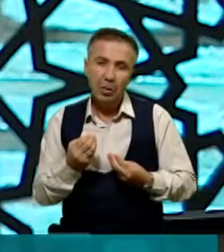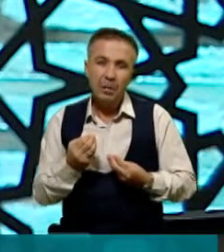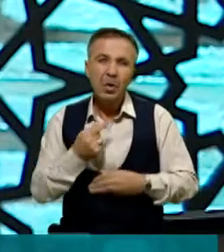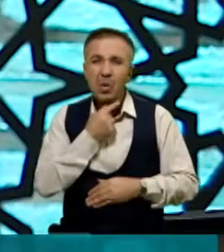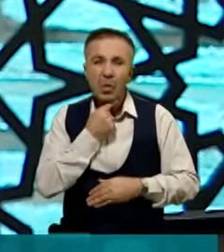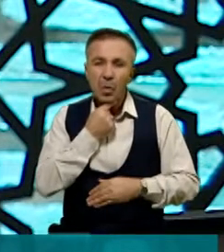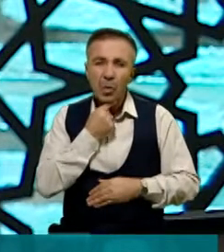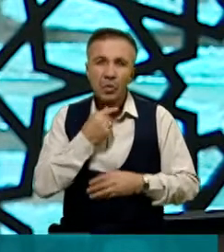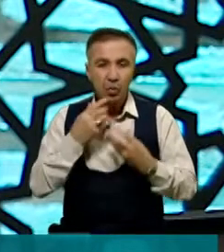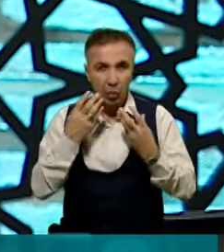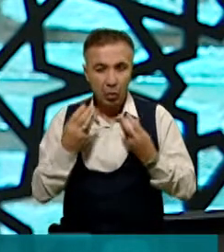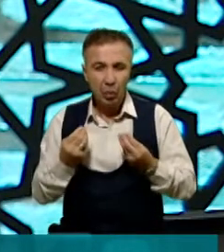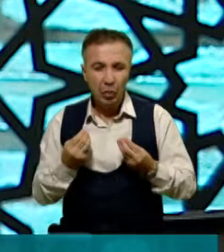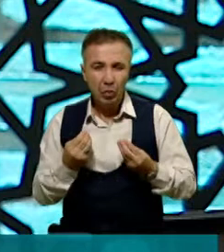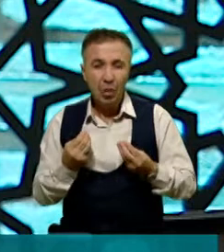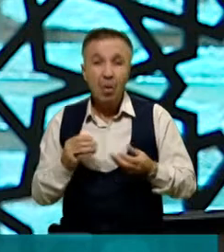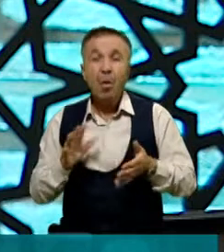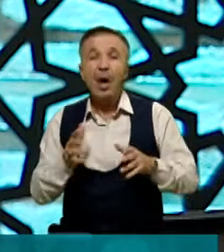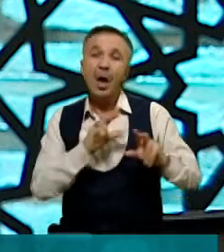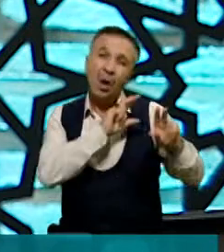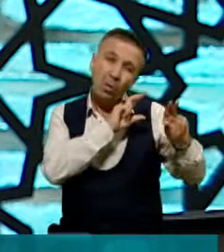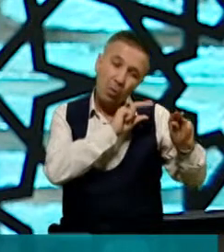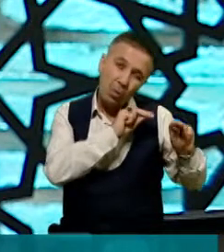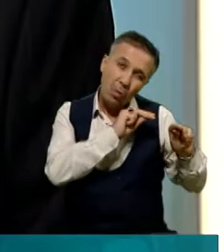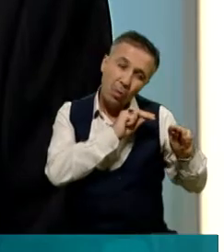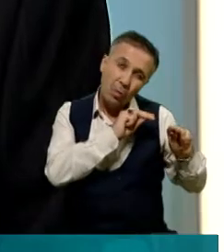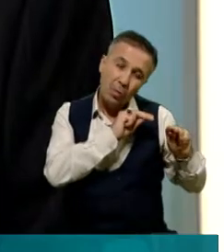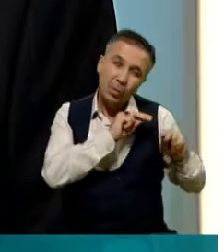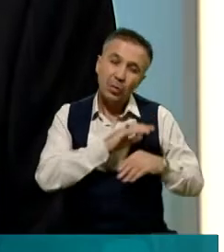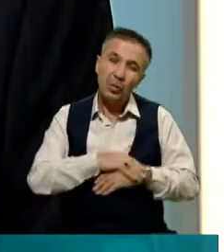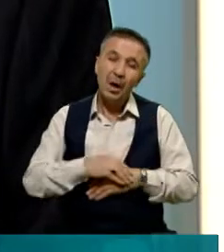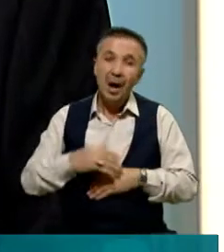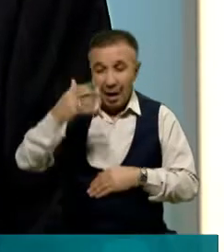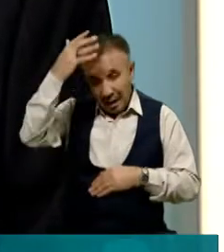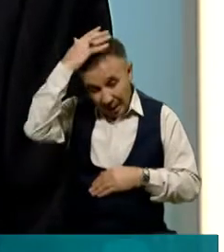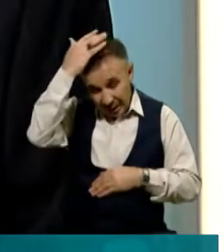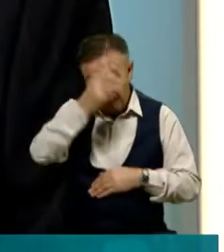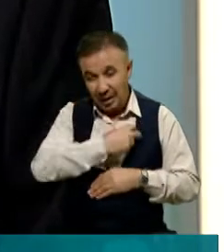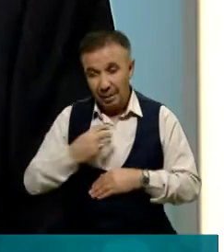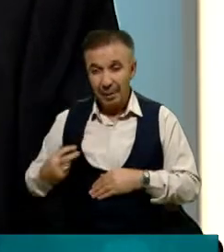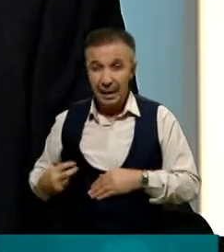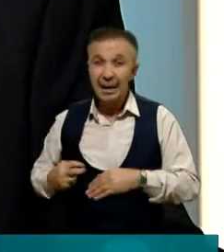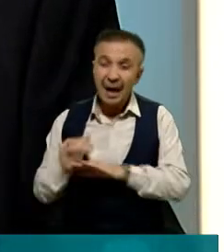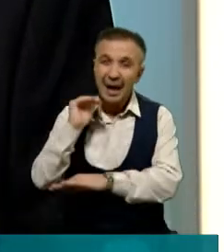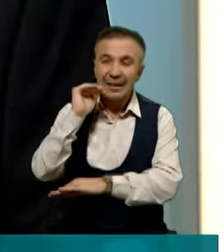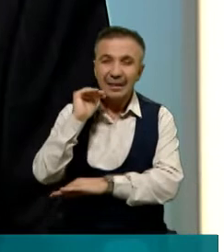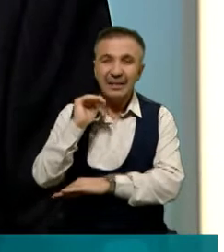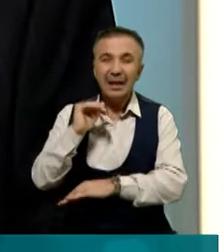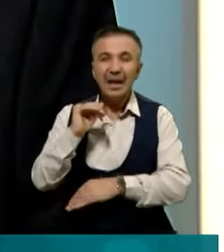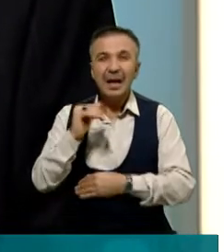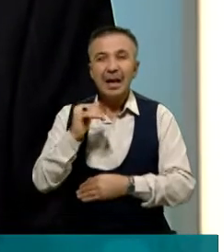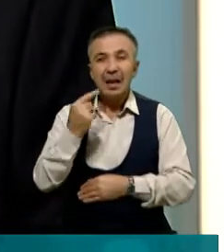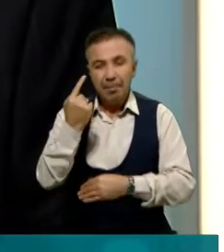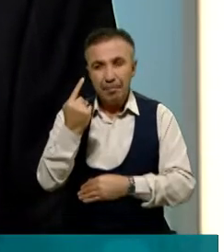olabilir yani ne olur uyuya kalmıştır gazete peygamberin hayatında bir iki tane vardır Bundan bir defasında bir